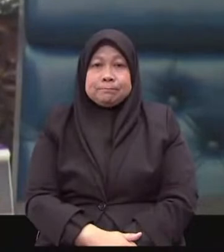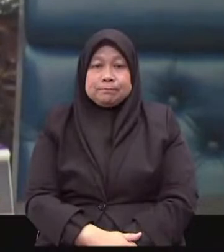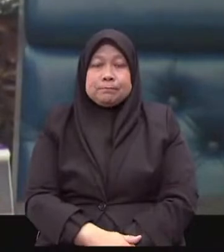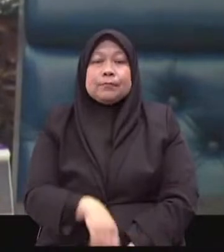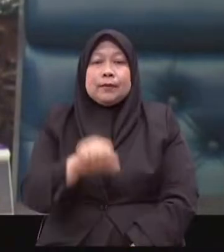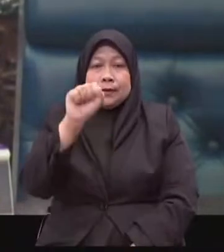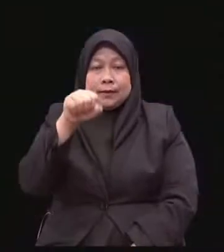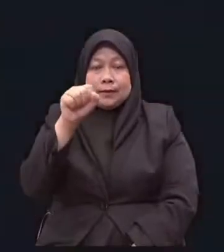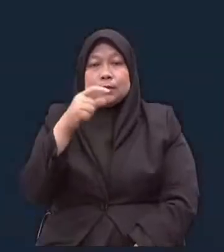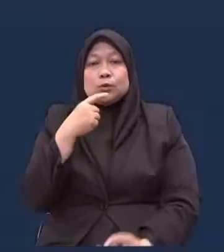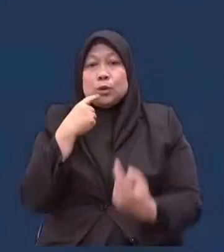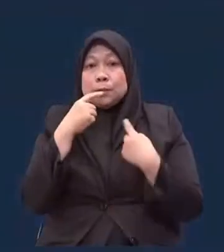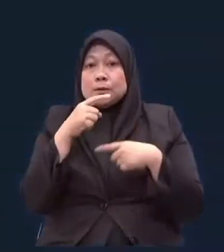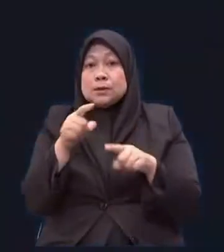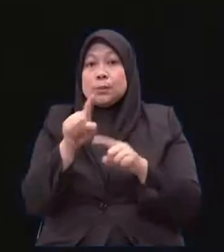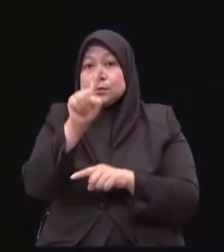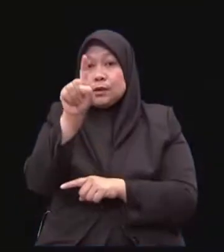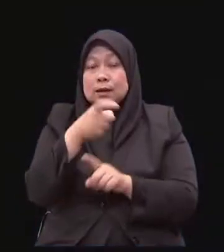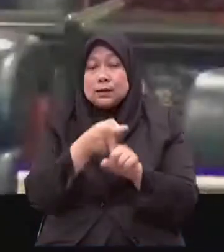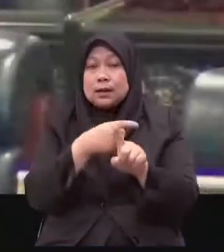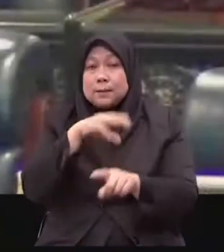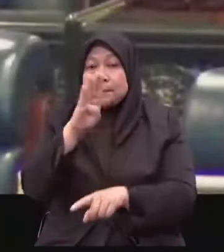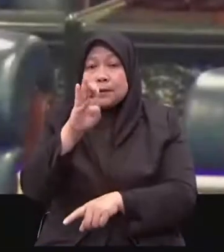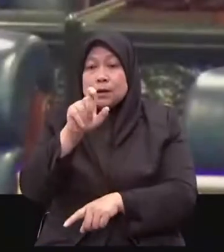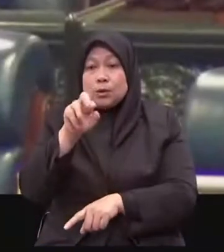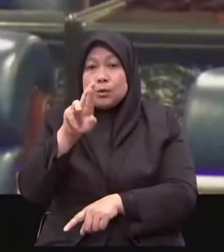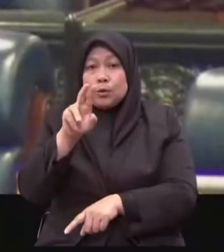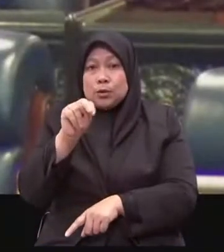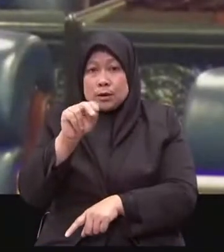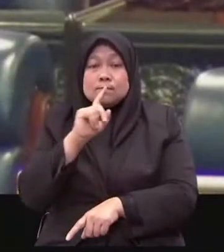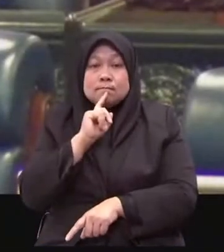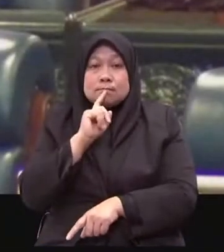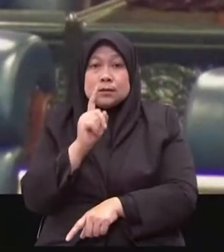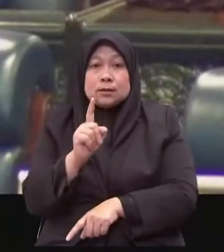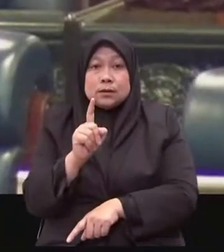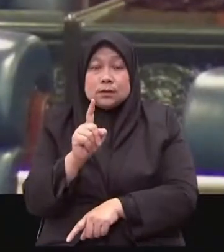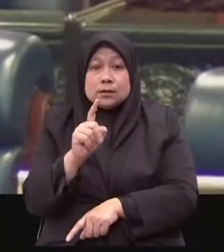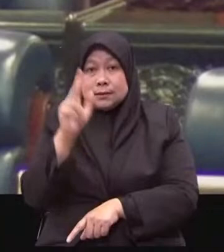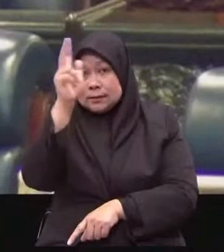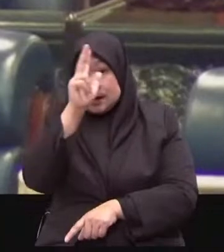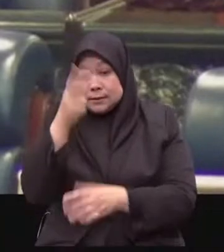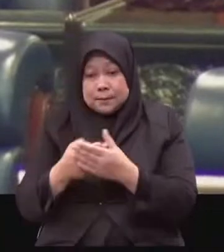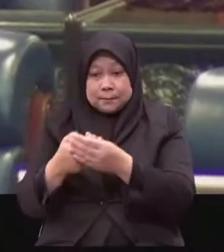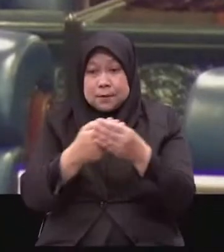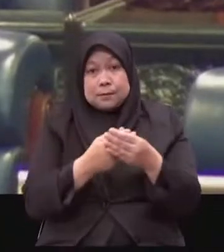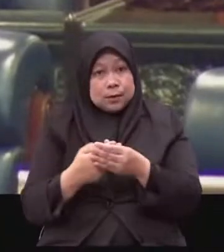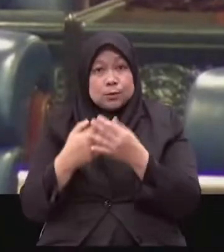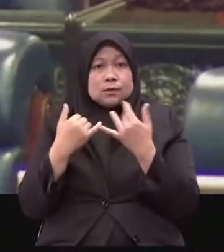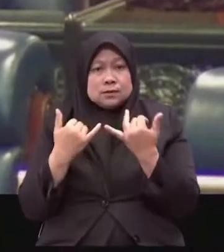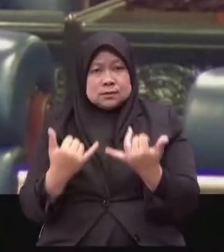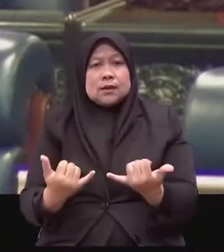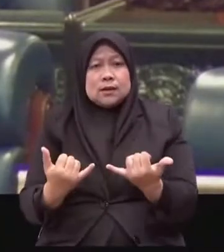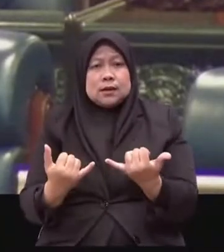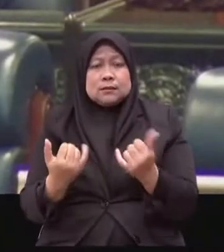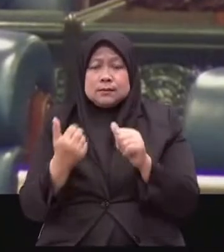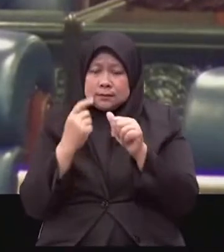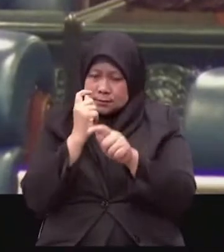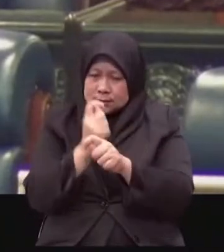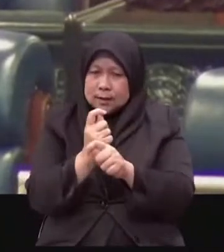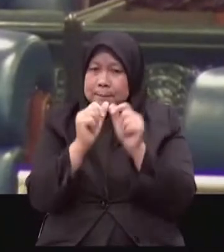untuk menjaga persoalan daripada peluruhan kerajaan yang kerajaan berpantun sekarang ini kita akan tetap